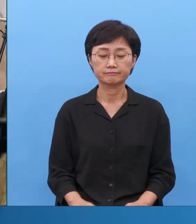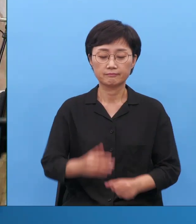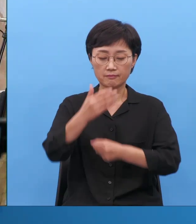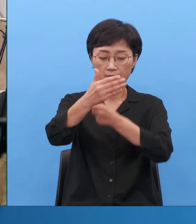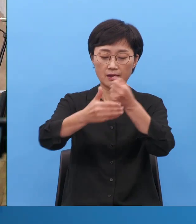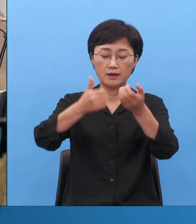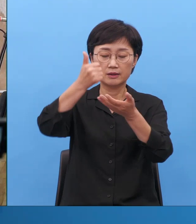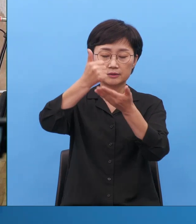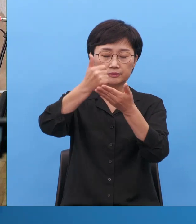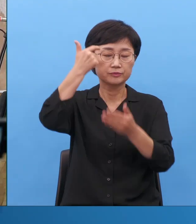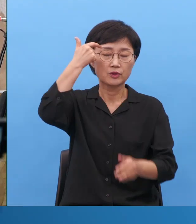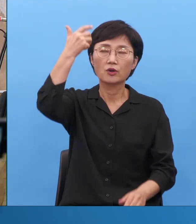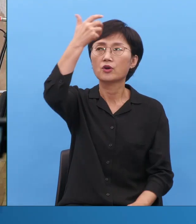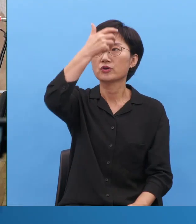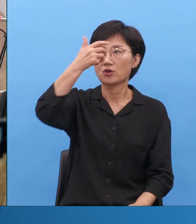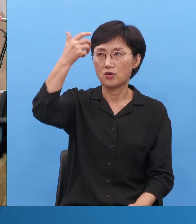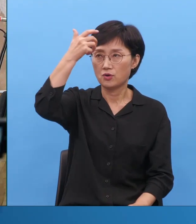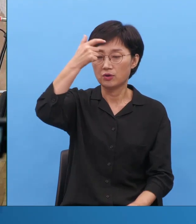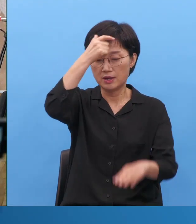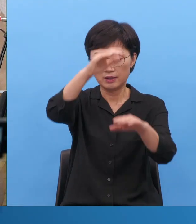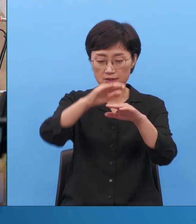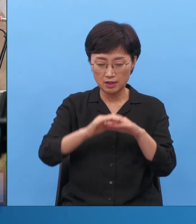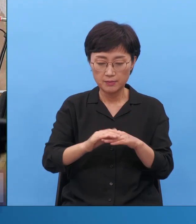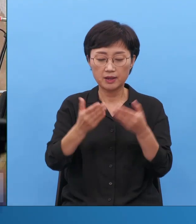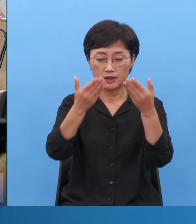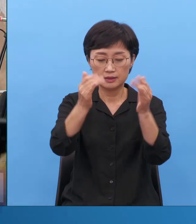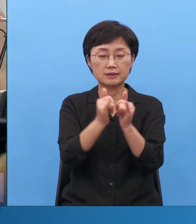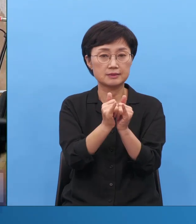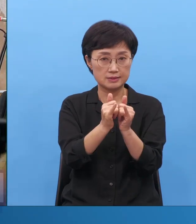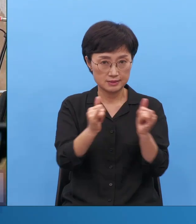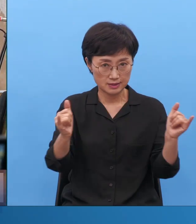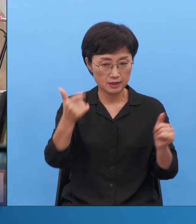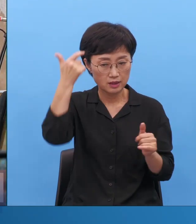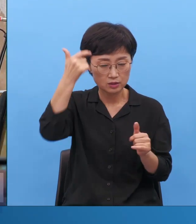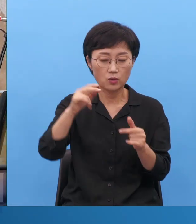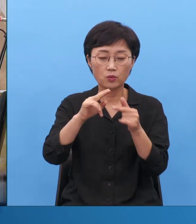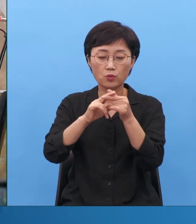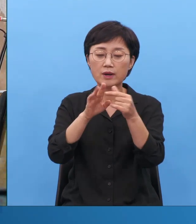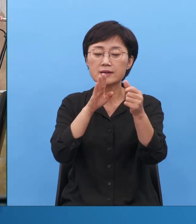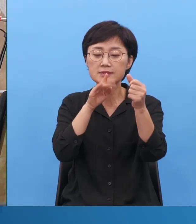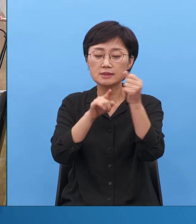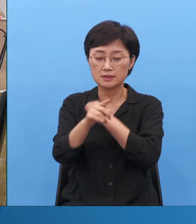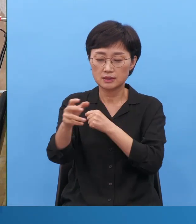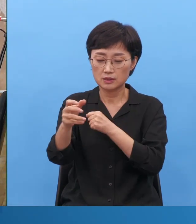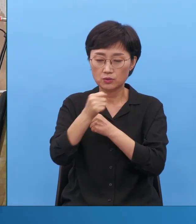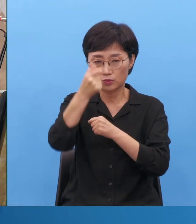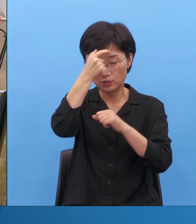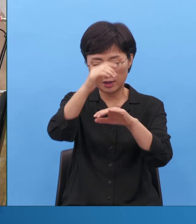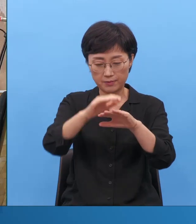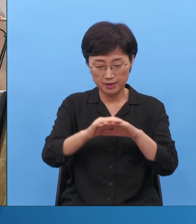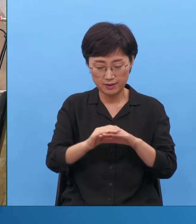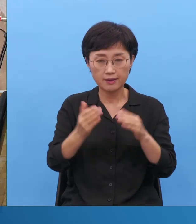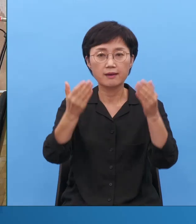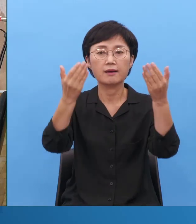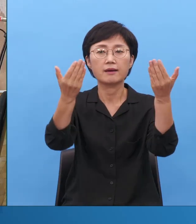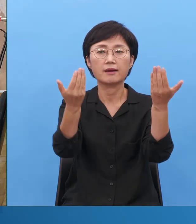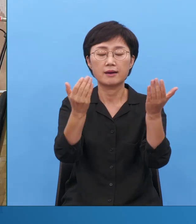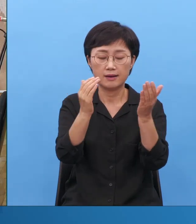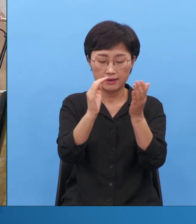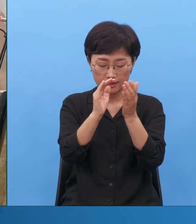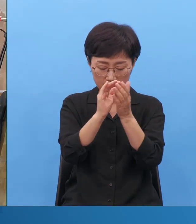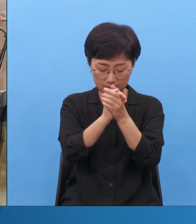하나님의 영이시니 예배자가 영과 진리로 예배할지니라. God is spirit, and his worshippers must worship in spirit and in truth.